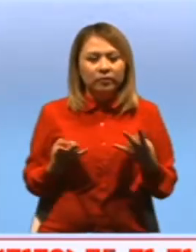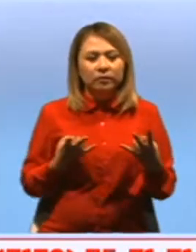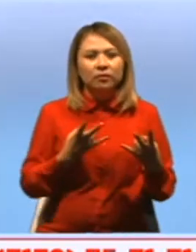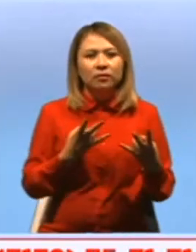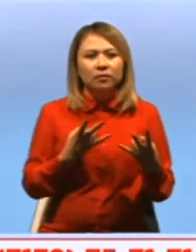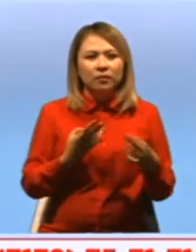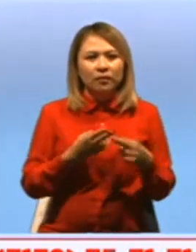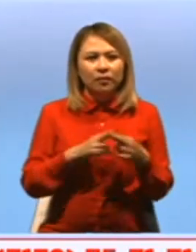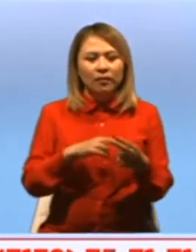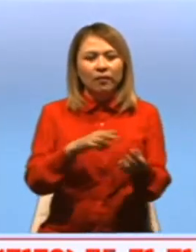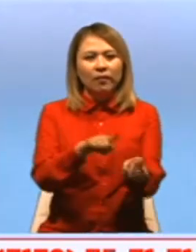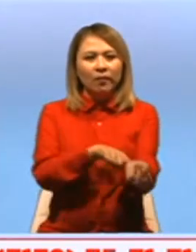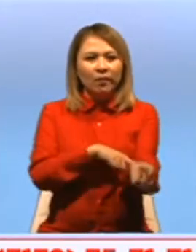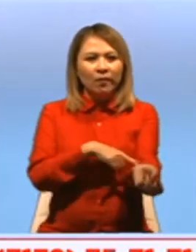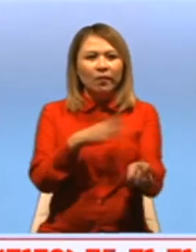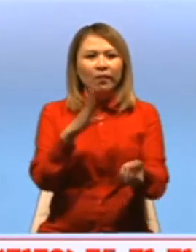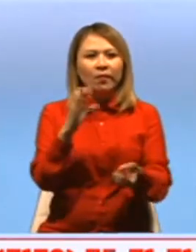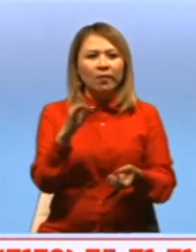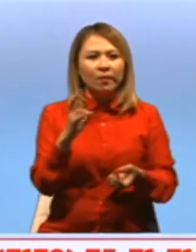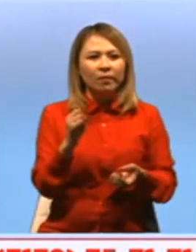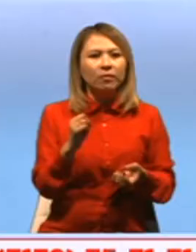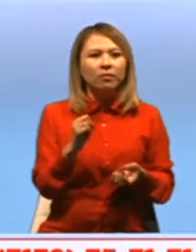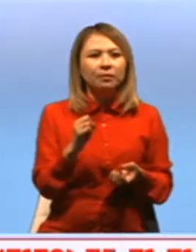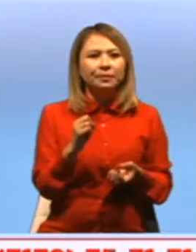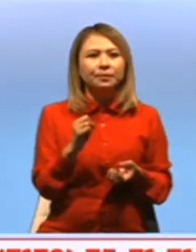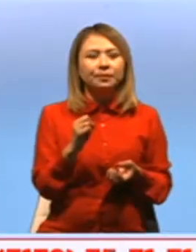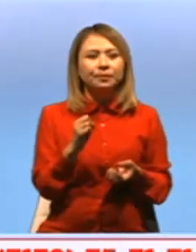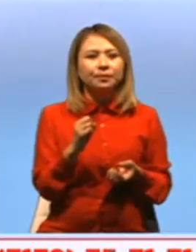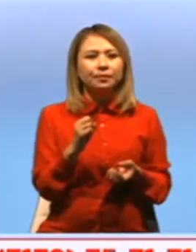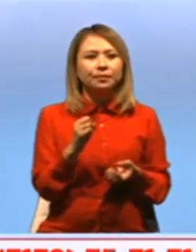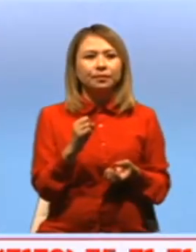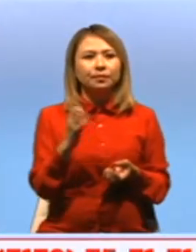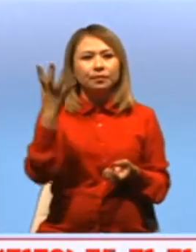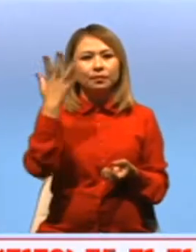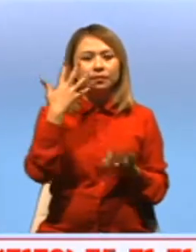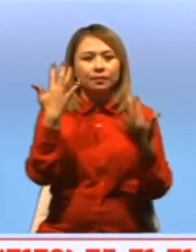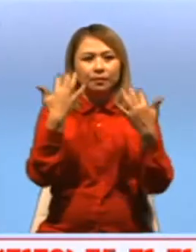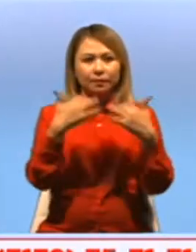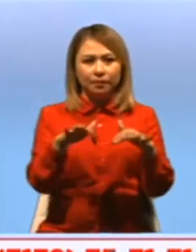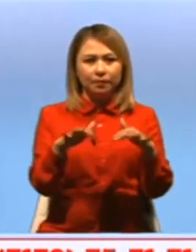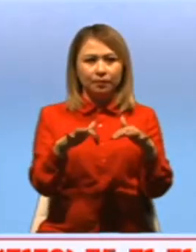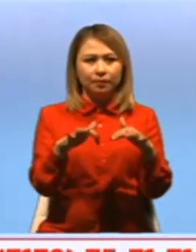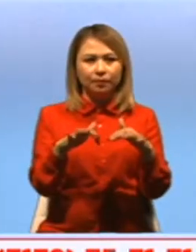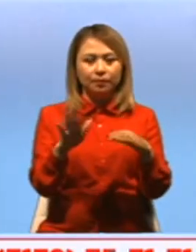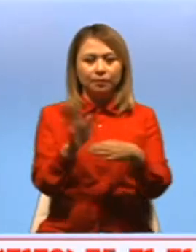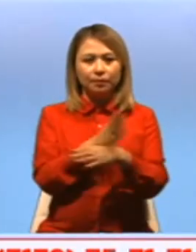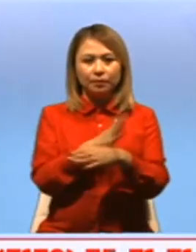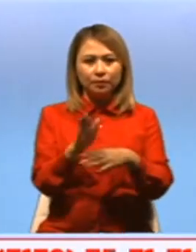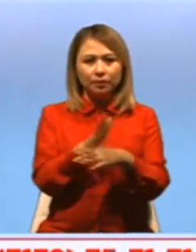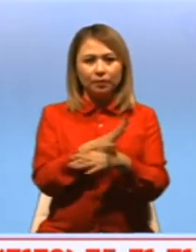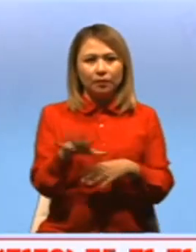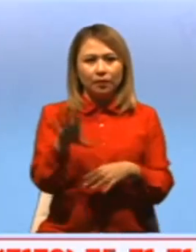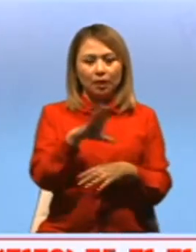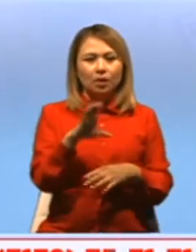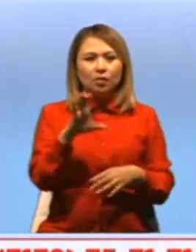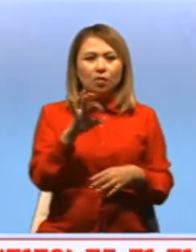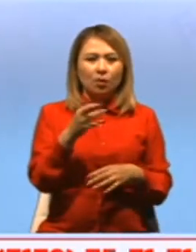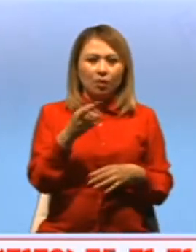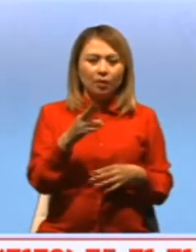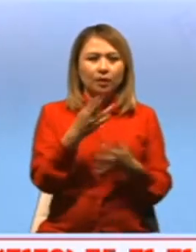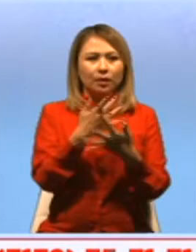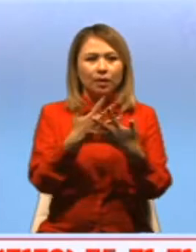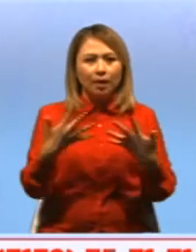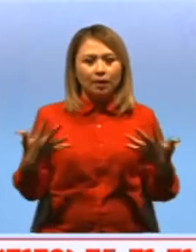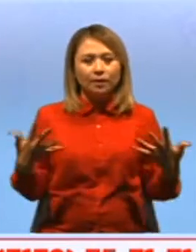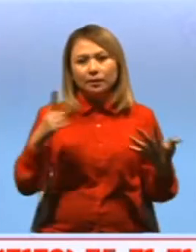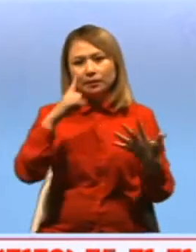бар. Вена арқылы алып кетеді. Яғни вена арқылы алып кеткенде онда бізде бөлінген барлық CO2, көмірқышқыл газы,